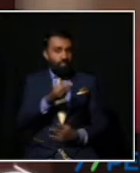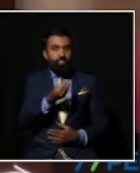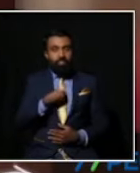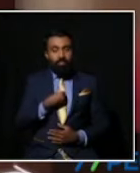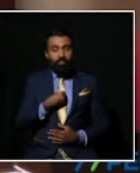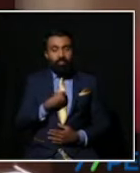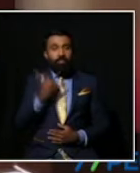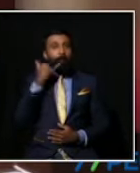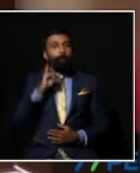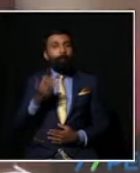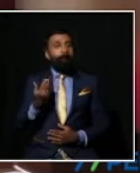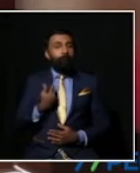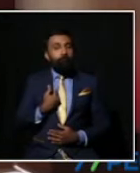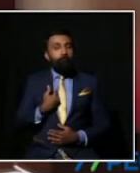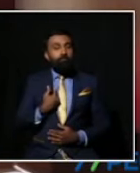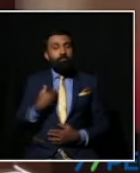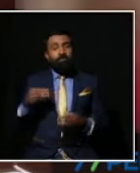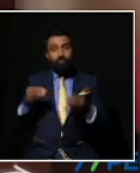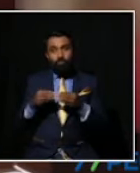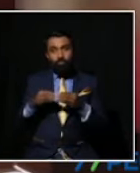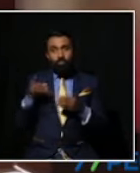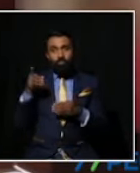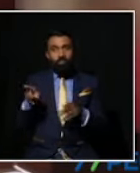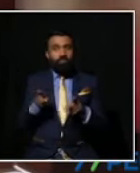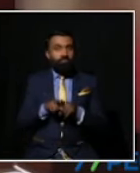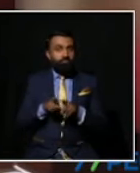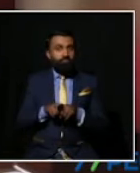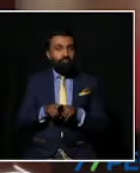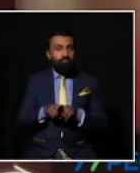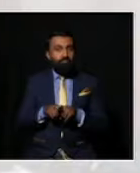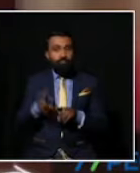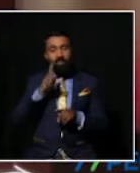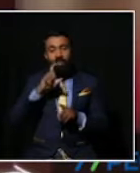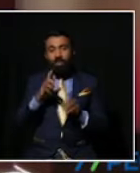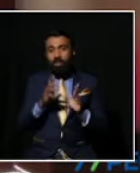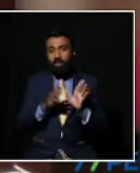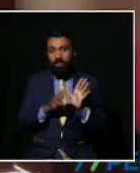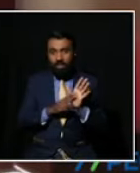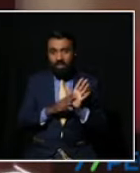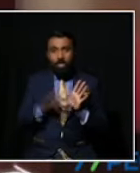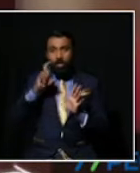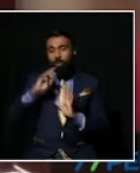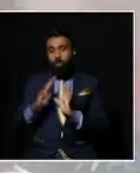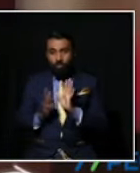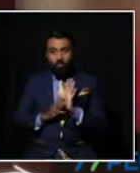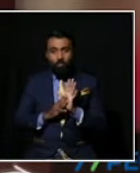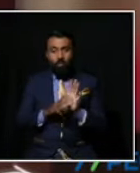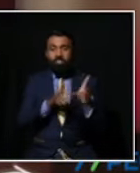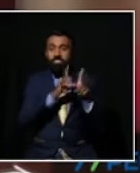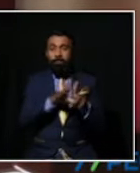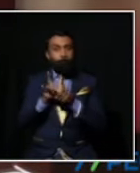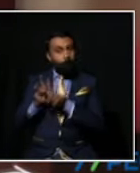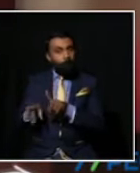ජන බලවේද සමග ජන සංධානයට. ඒ වගේම 911 කොමිෂන් එකේ ඔබතුමා දන්නවා සම සමව